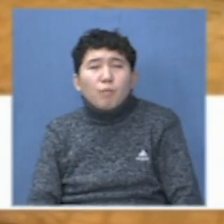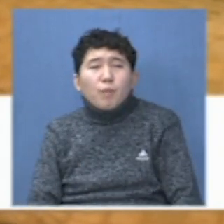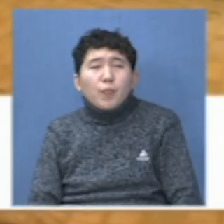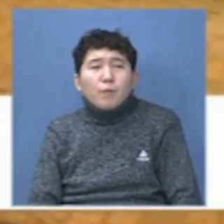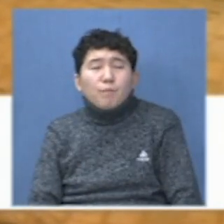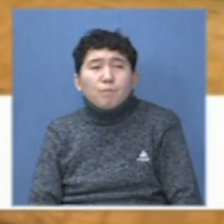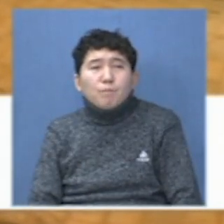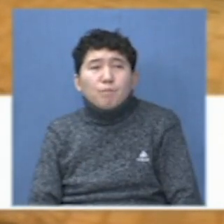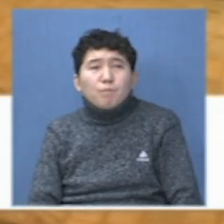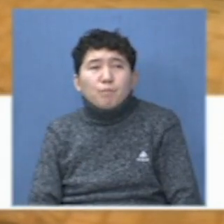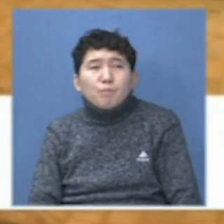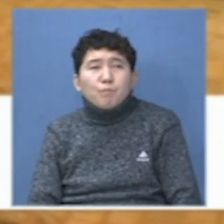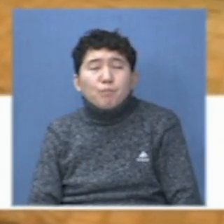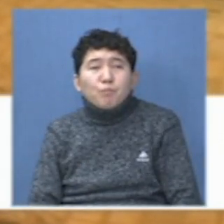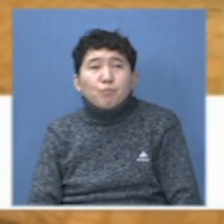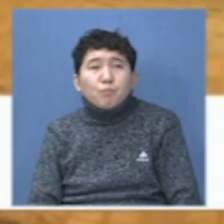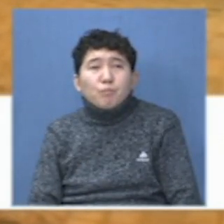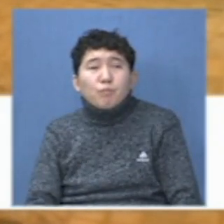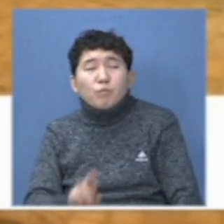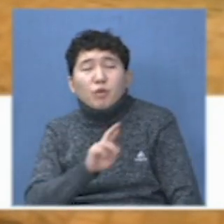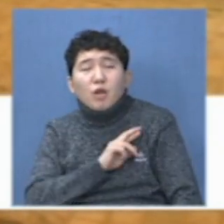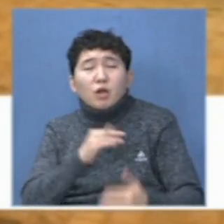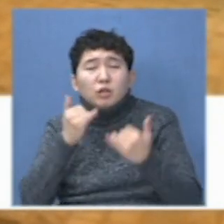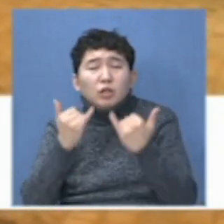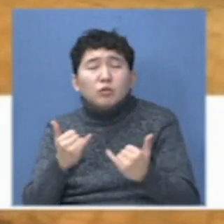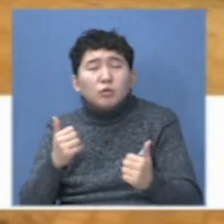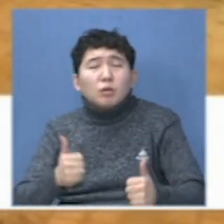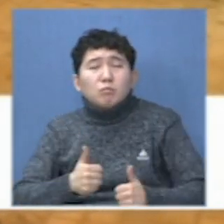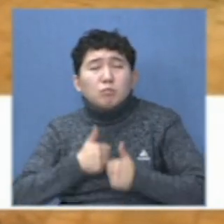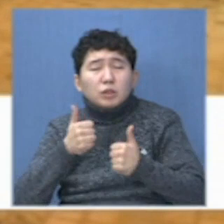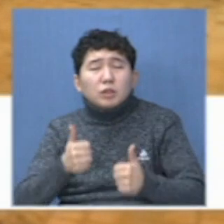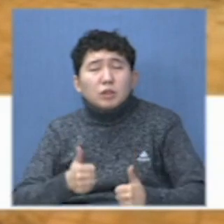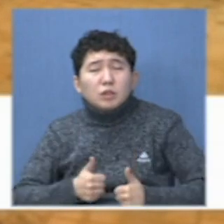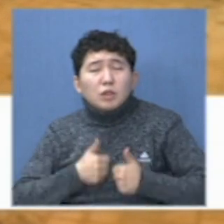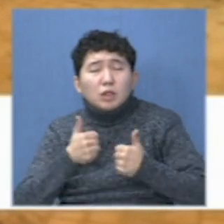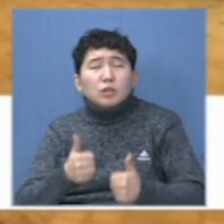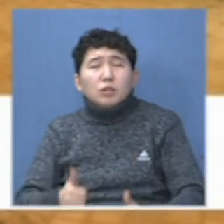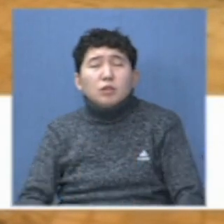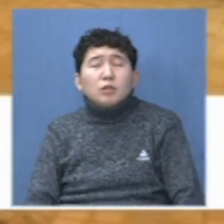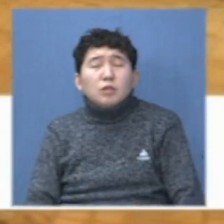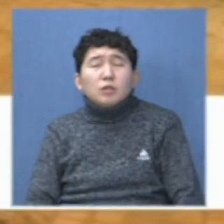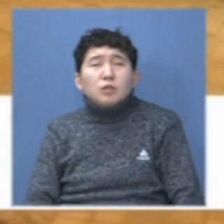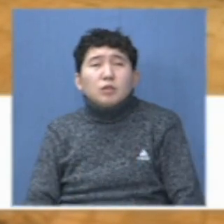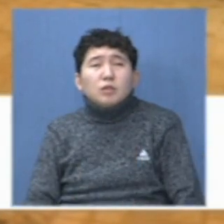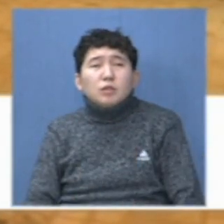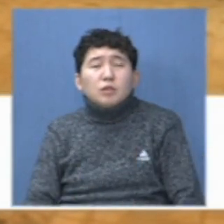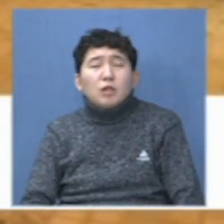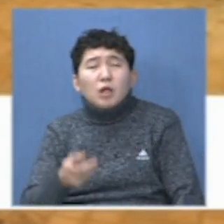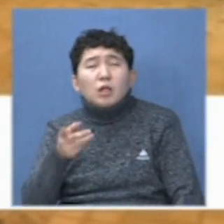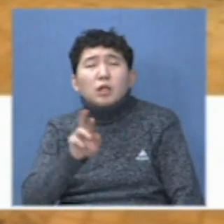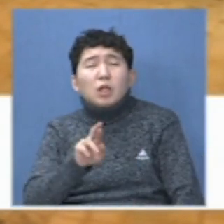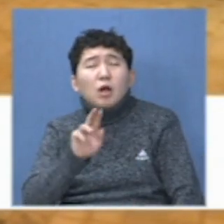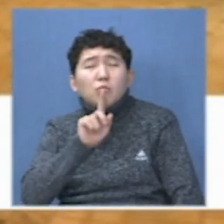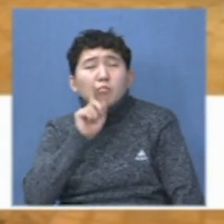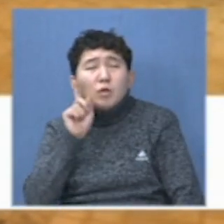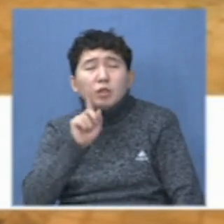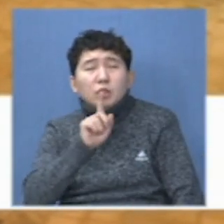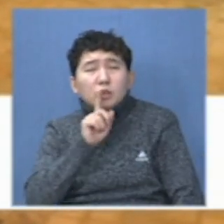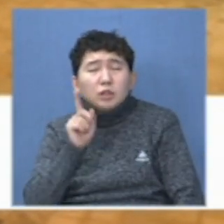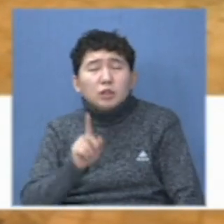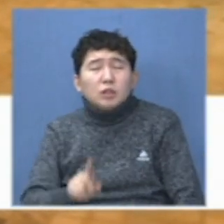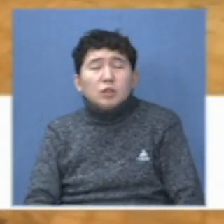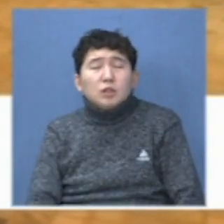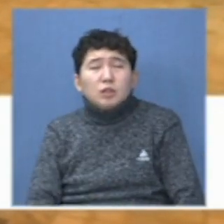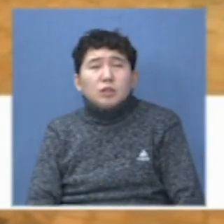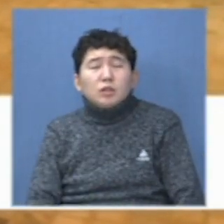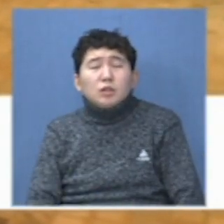каменных дел. Ну, я на сегодня пытаюсь, так сказать, каким-то образом для молодых наших